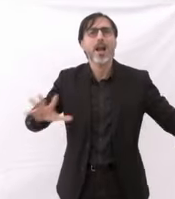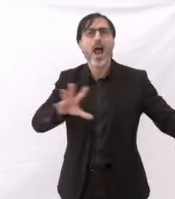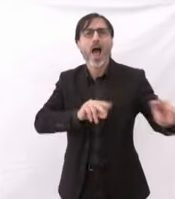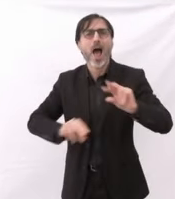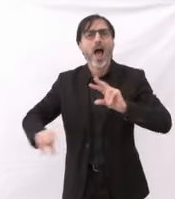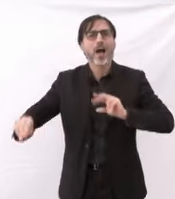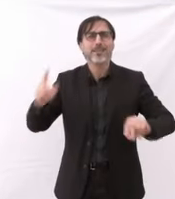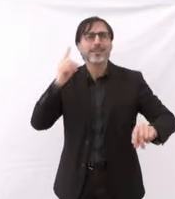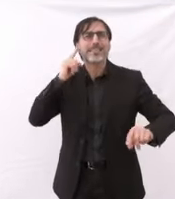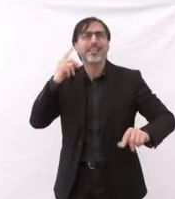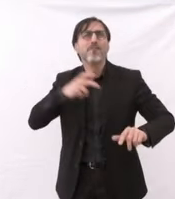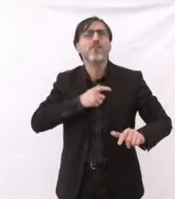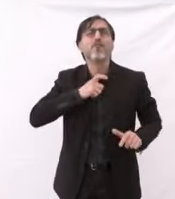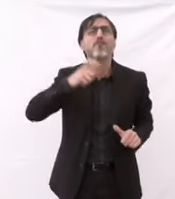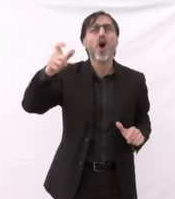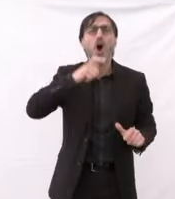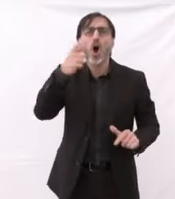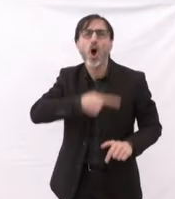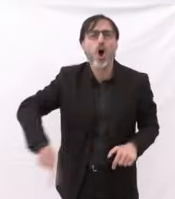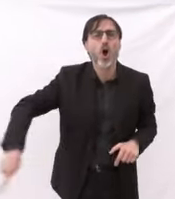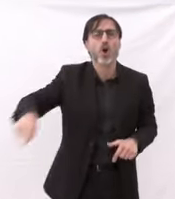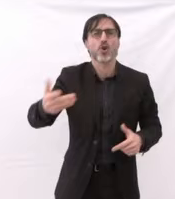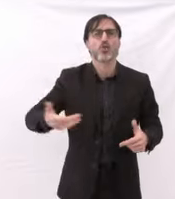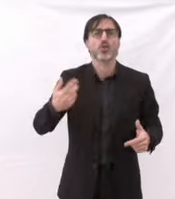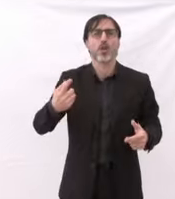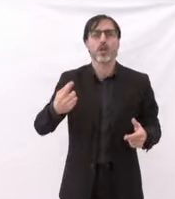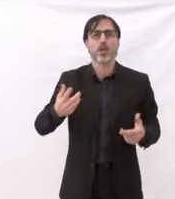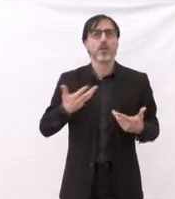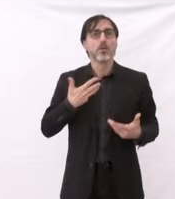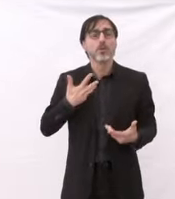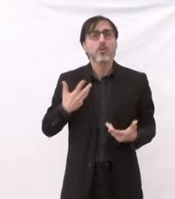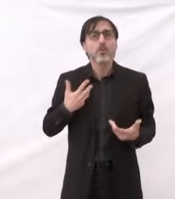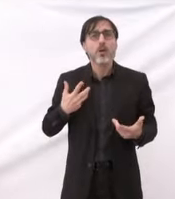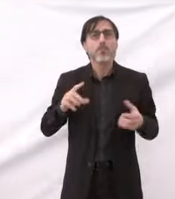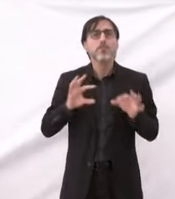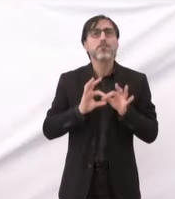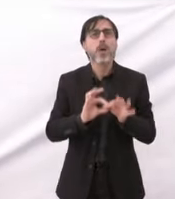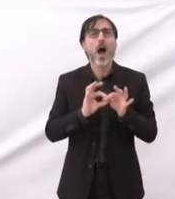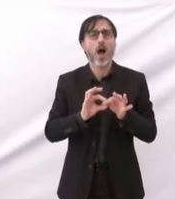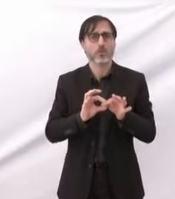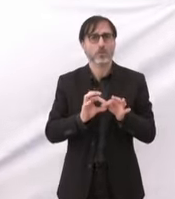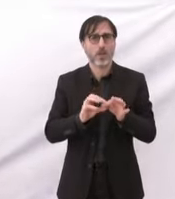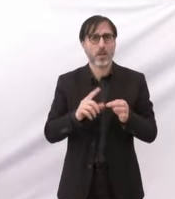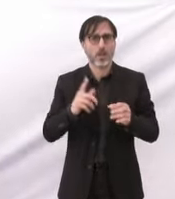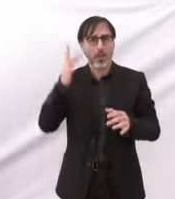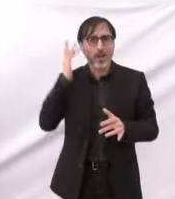fate sentire la vostra voce, è in gioco la pace.